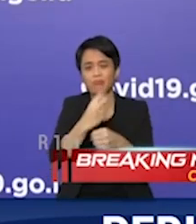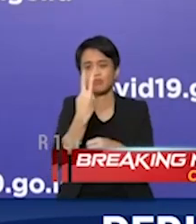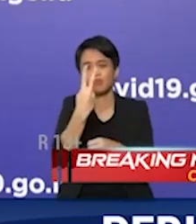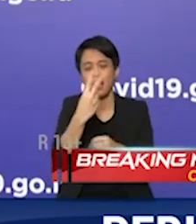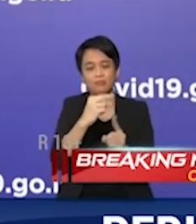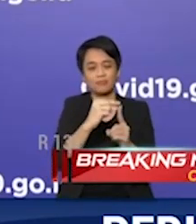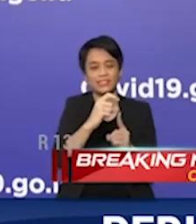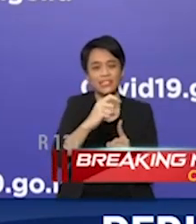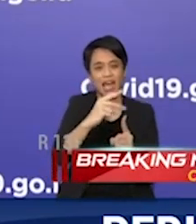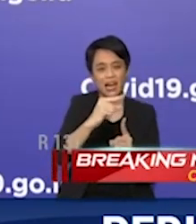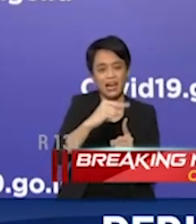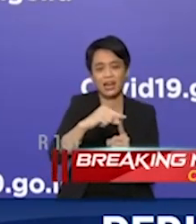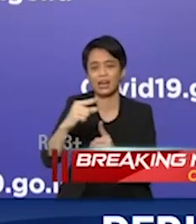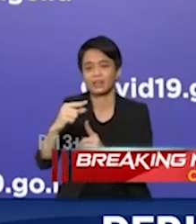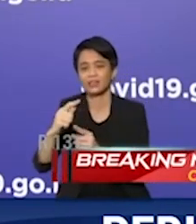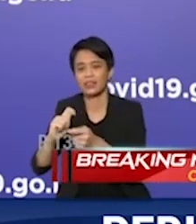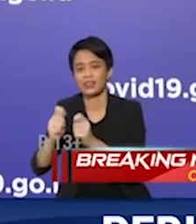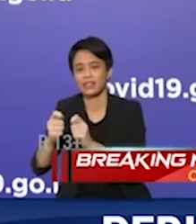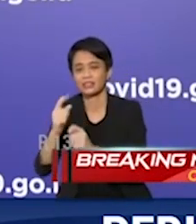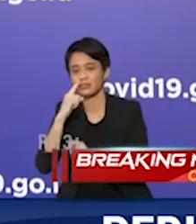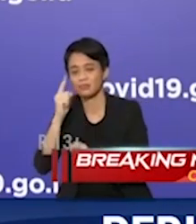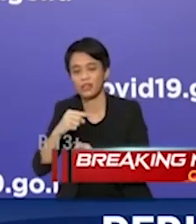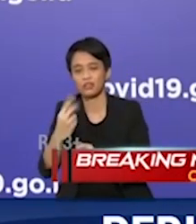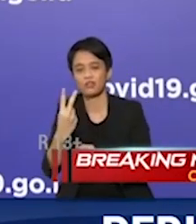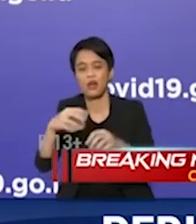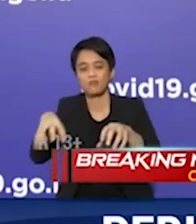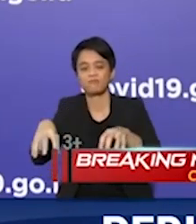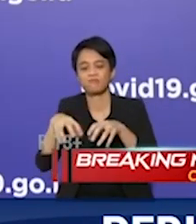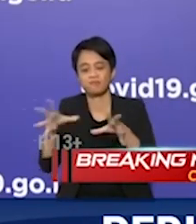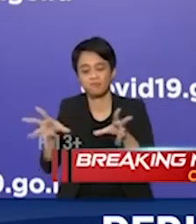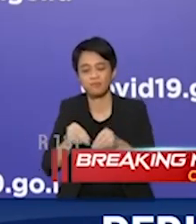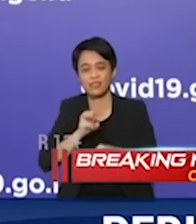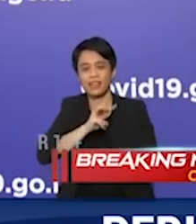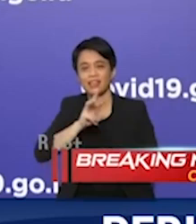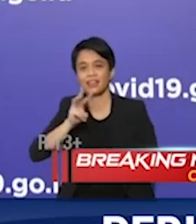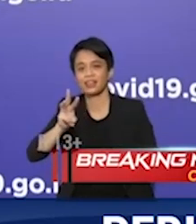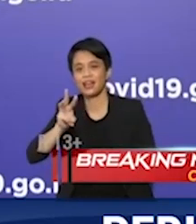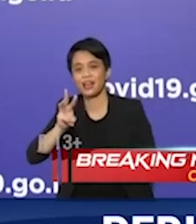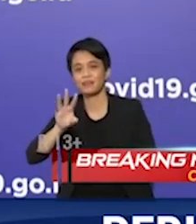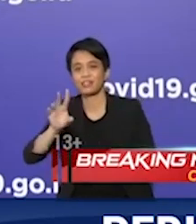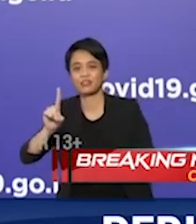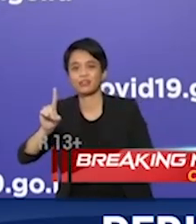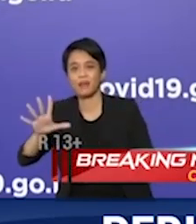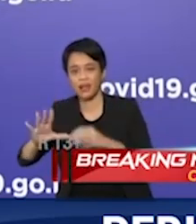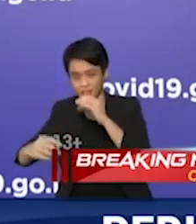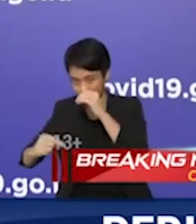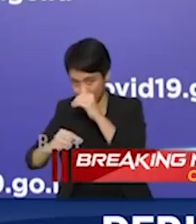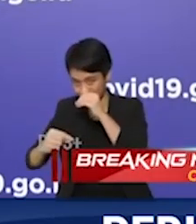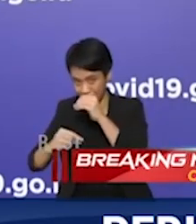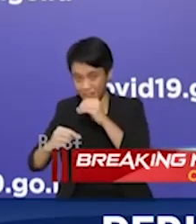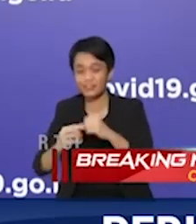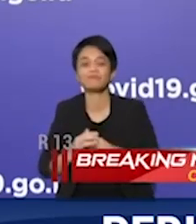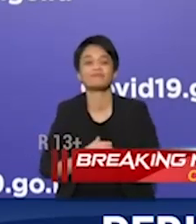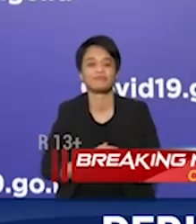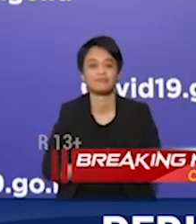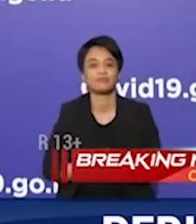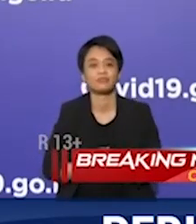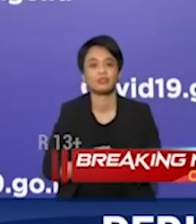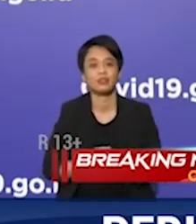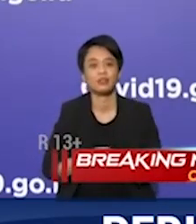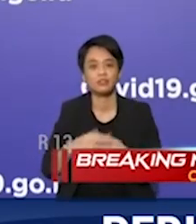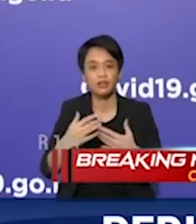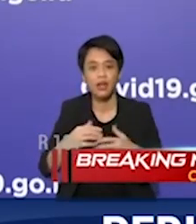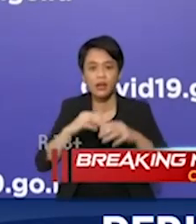maupun mengenakan tes cepat molekul Hai saudara-saudara dari hasil pemeriksaan tersebut sudah